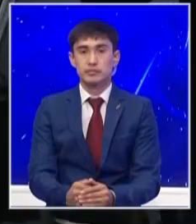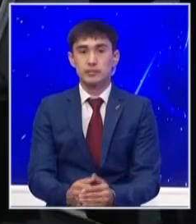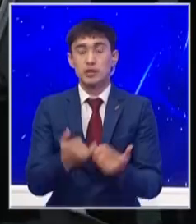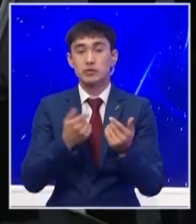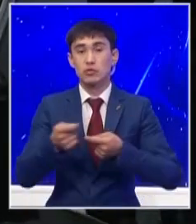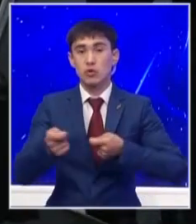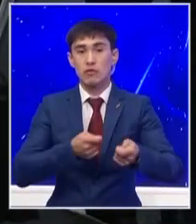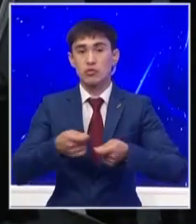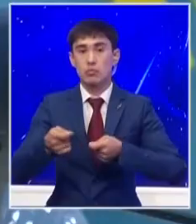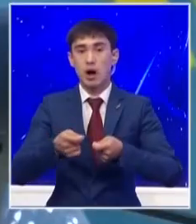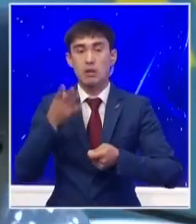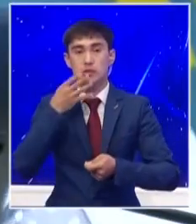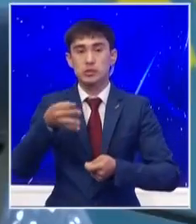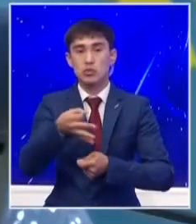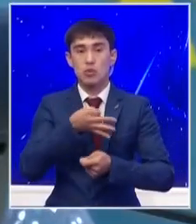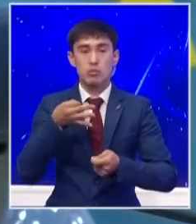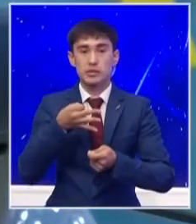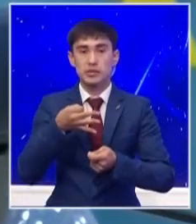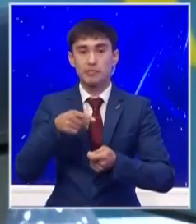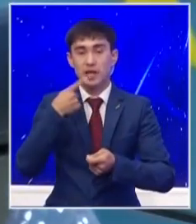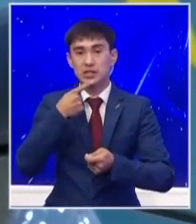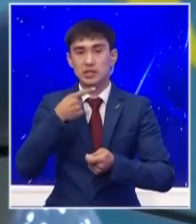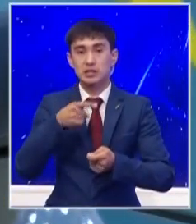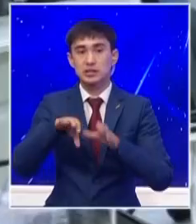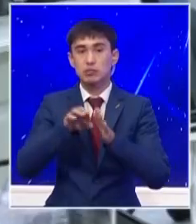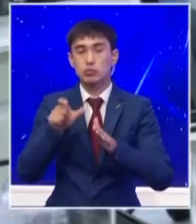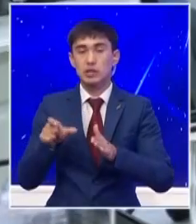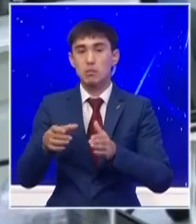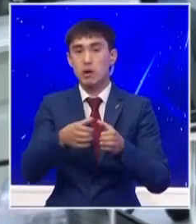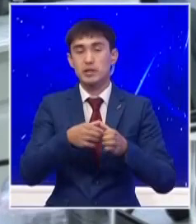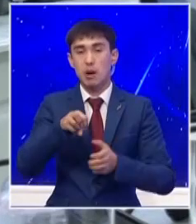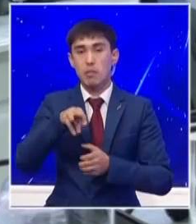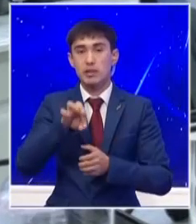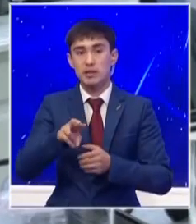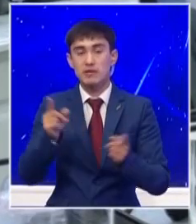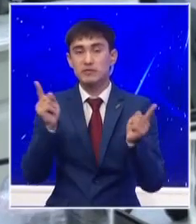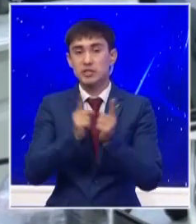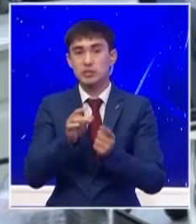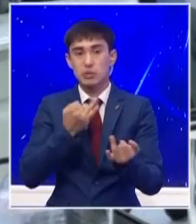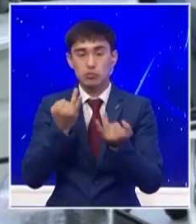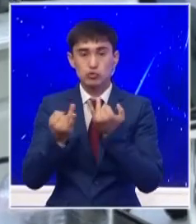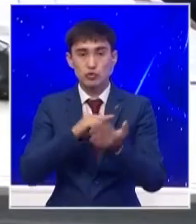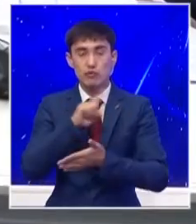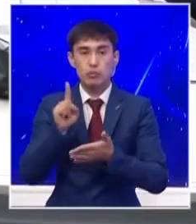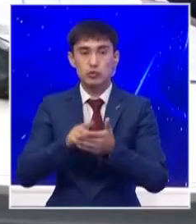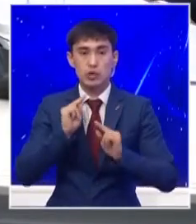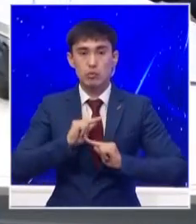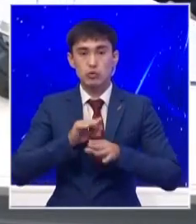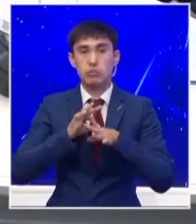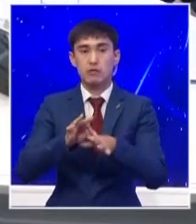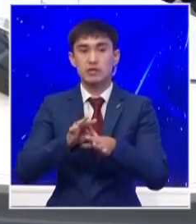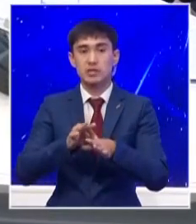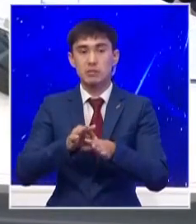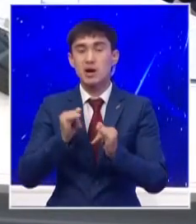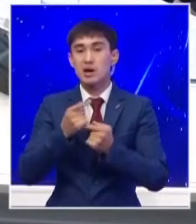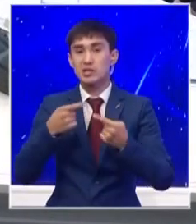Сегодня руководители управления Алматинской области отчитались перед депутатами партии «Аманат». В ходе встречи были обсуждены вопросы работы, проводимой в